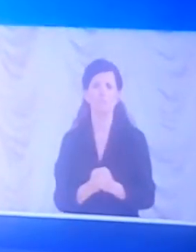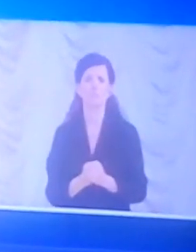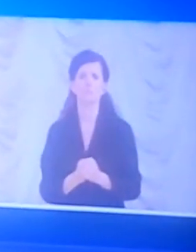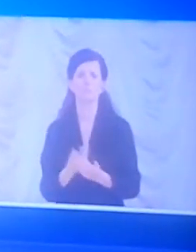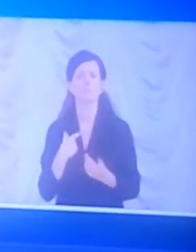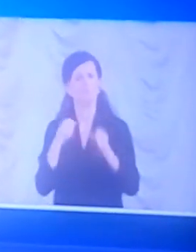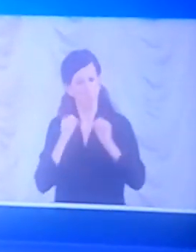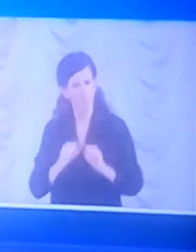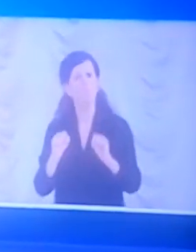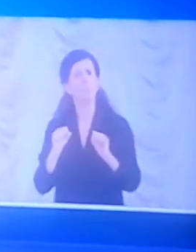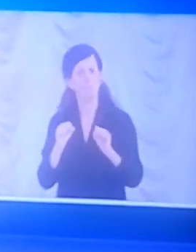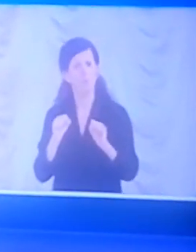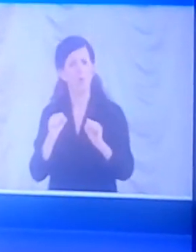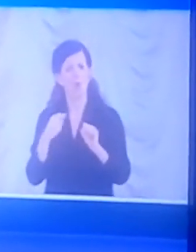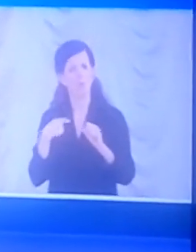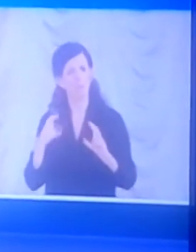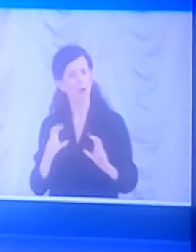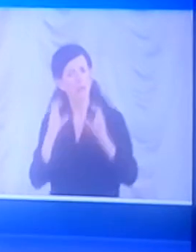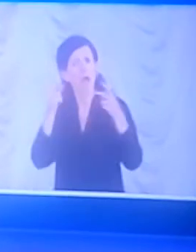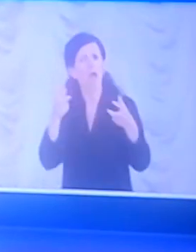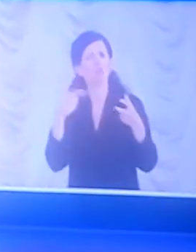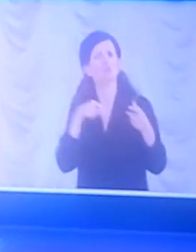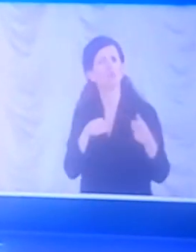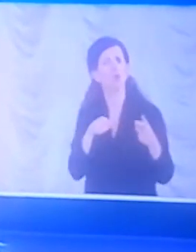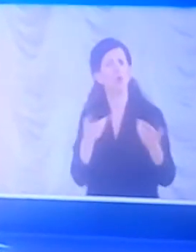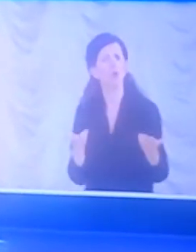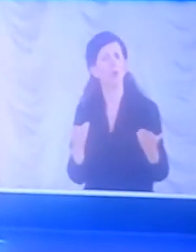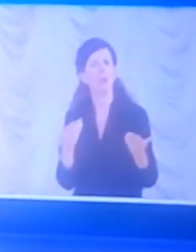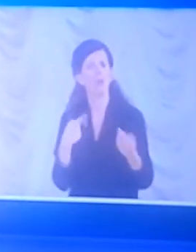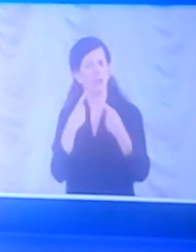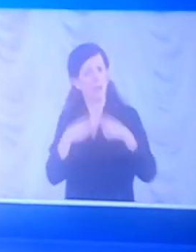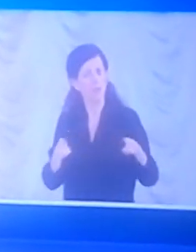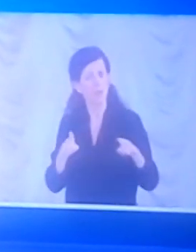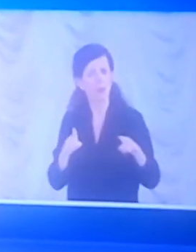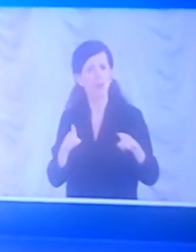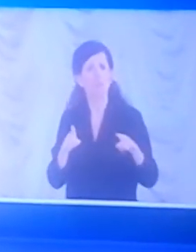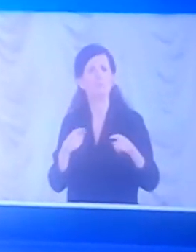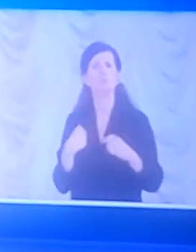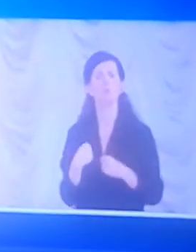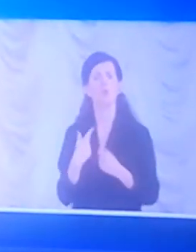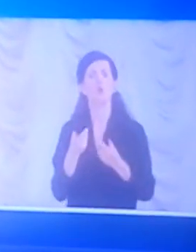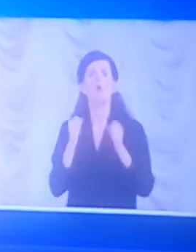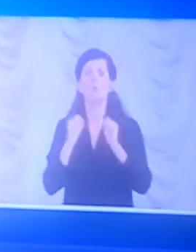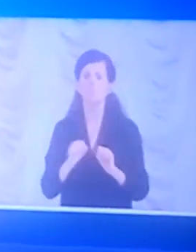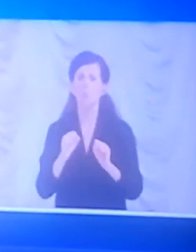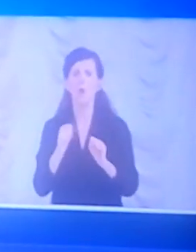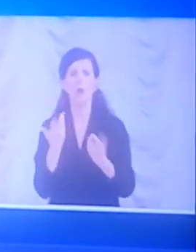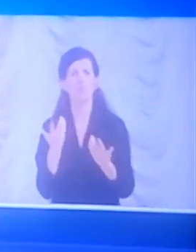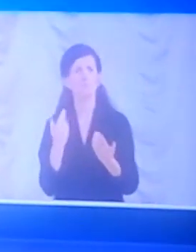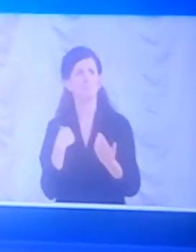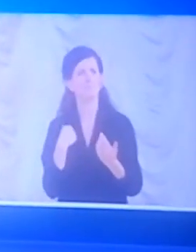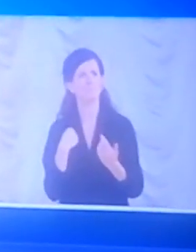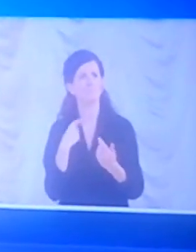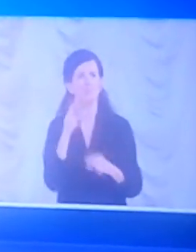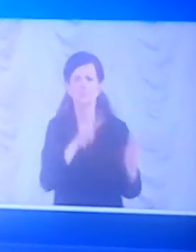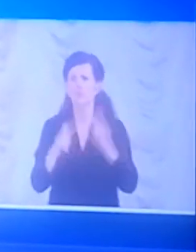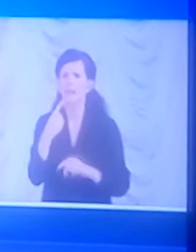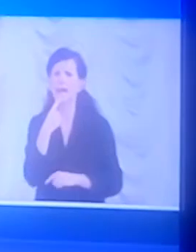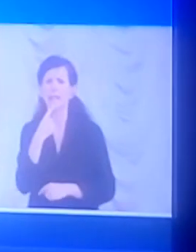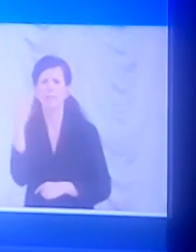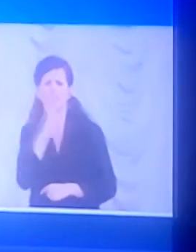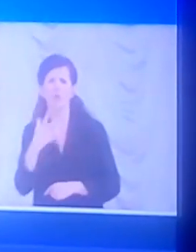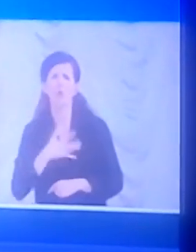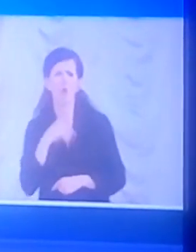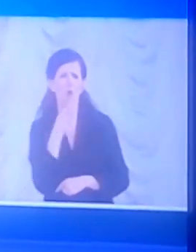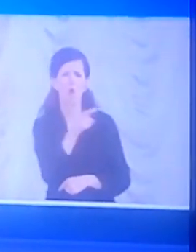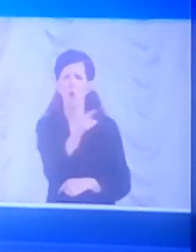reagire negativamente in questa fase. Potremmo affidarci al risentimento, perché no, alla rabbia, a ricercare un colpevole.